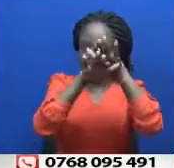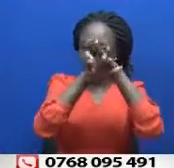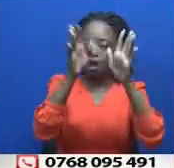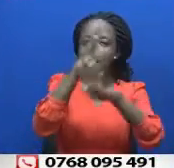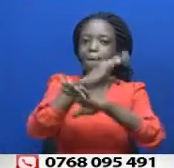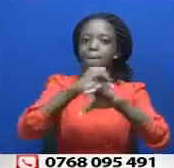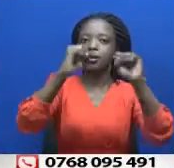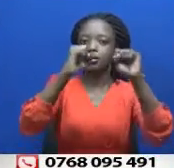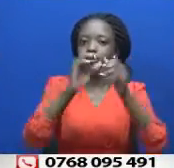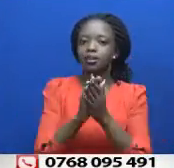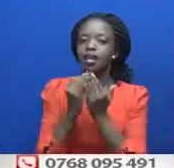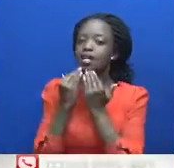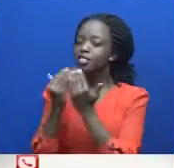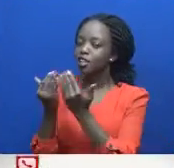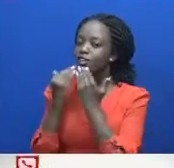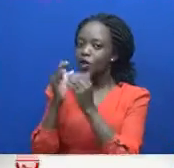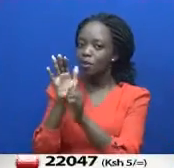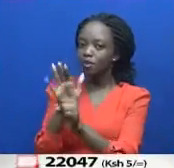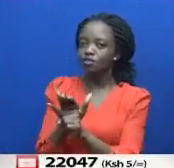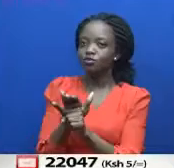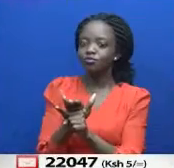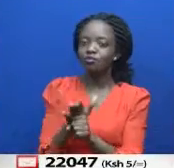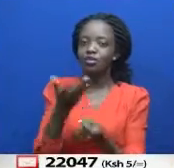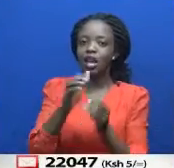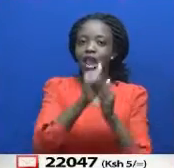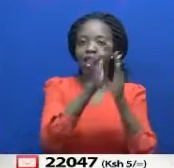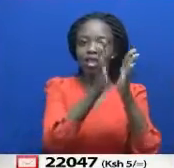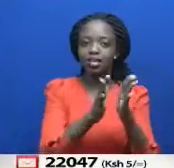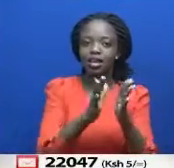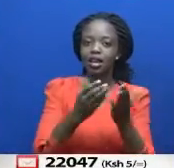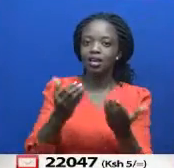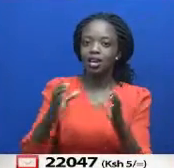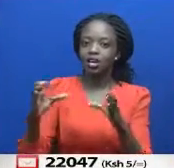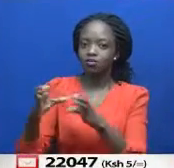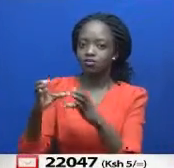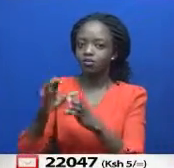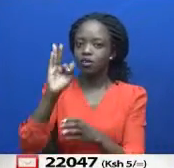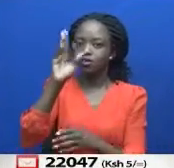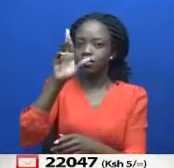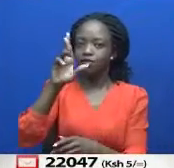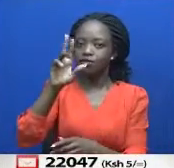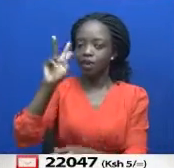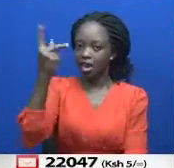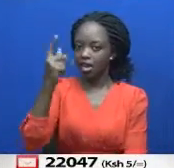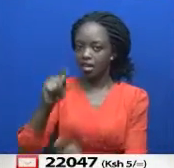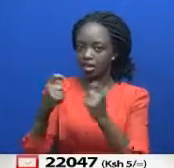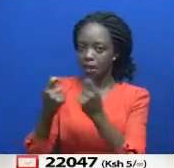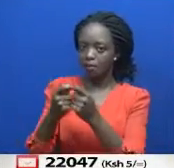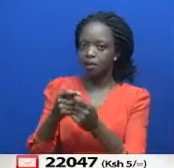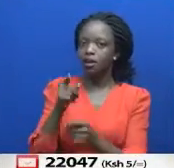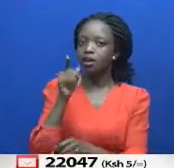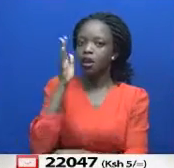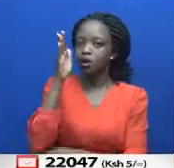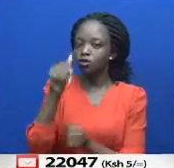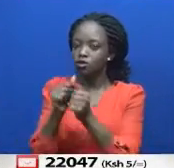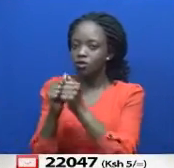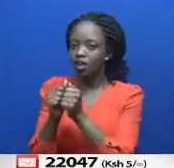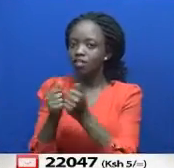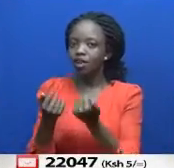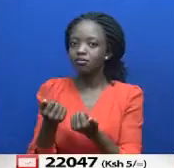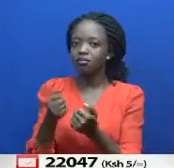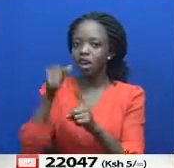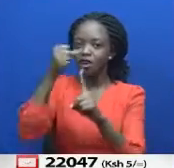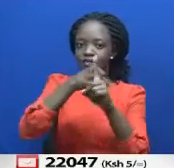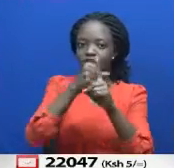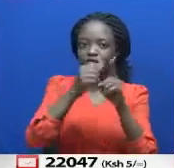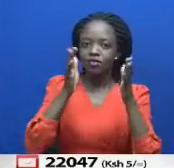Naam, asante sana mwenzangu. Huyo amekuwa ni kiongozi wa chama cha Federal of Kenya, mheshimiwa Andrew Kititila, pamoja naye mtetezi